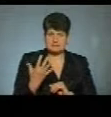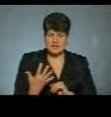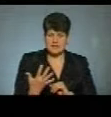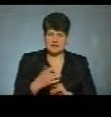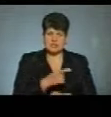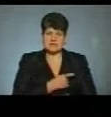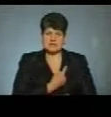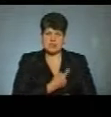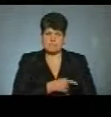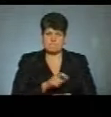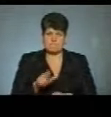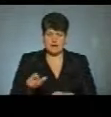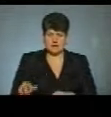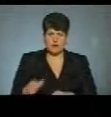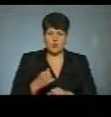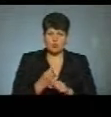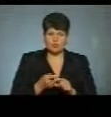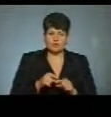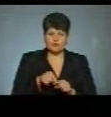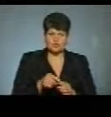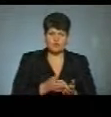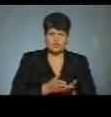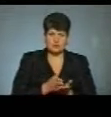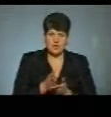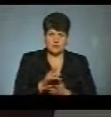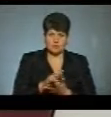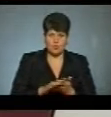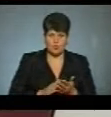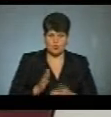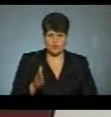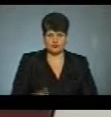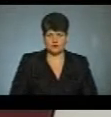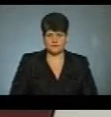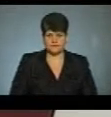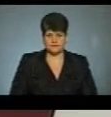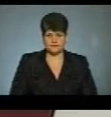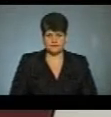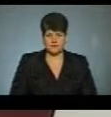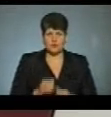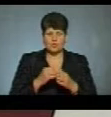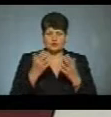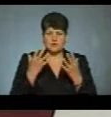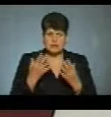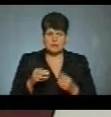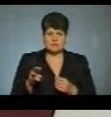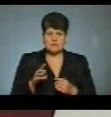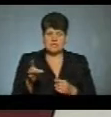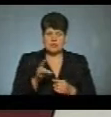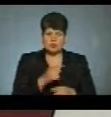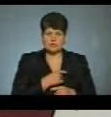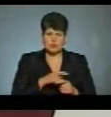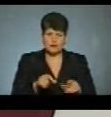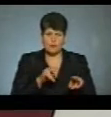235 медиків. Роботу в цьому напрямку продовжуємо. Щодня в Монастирській районній лікарні